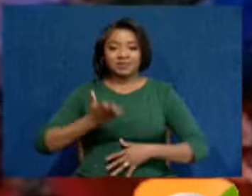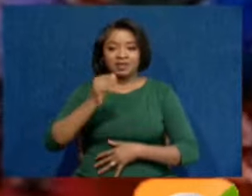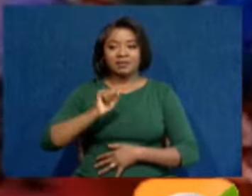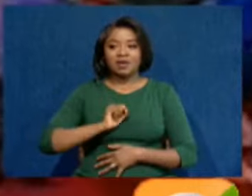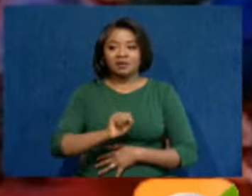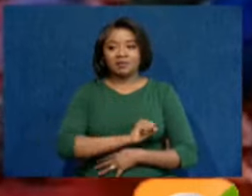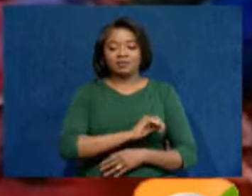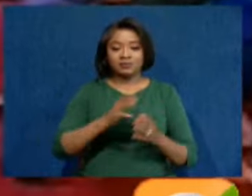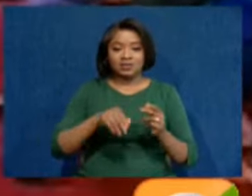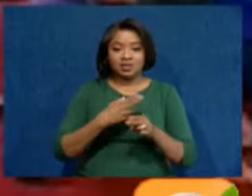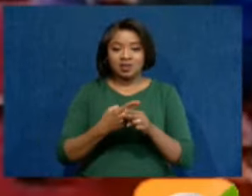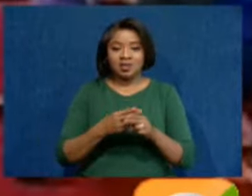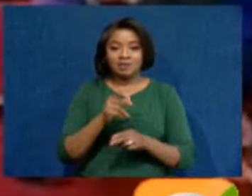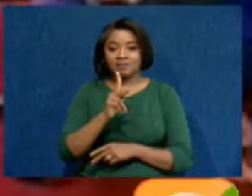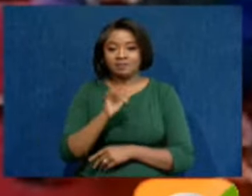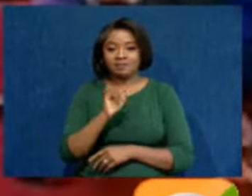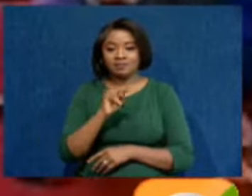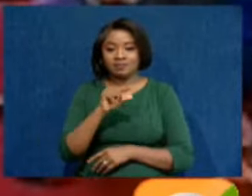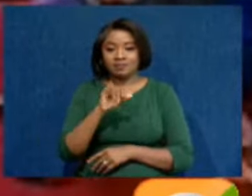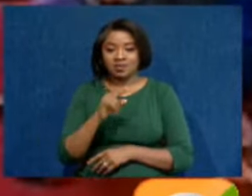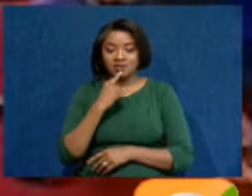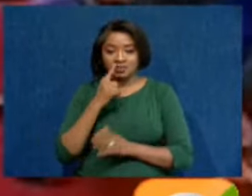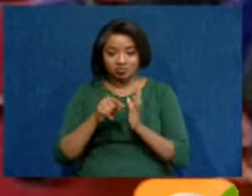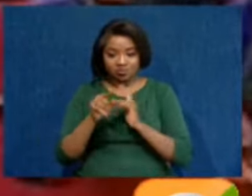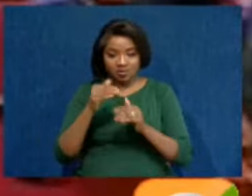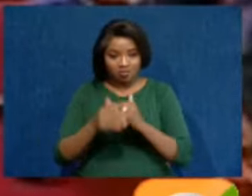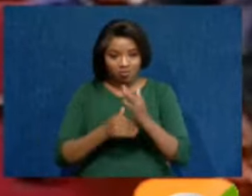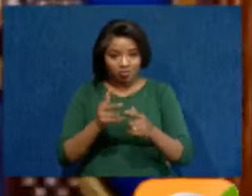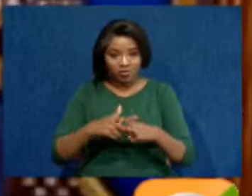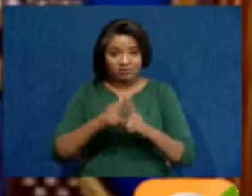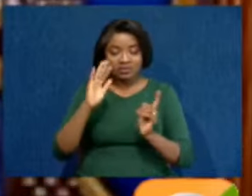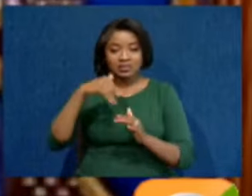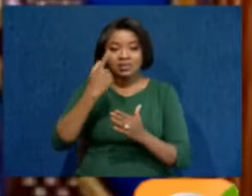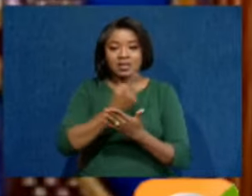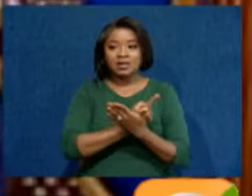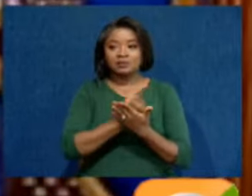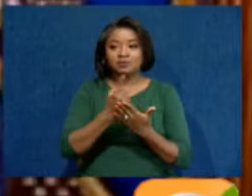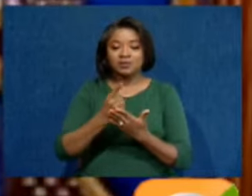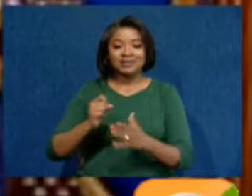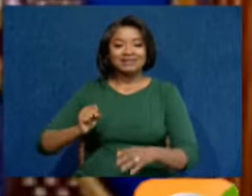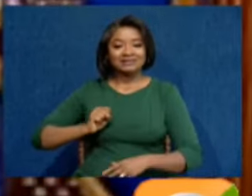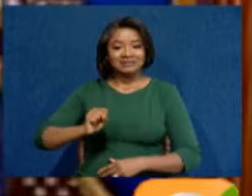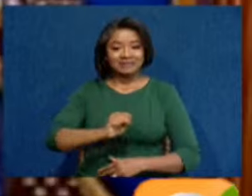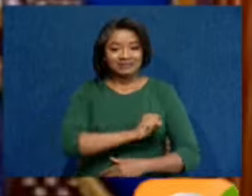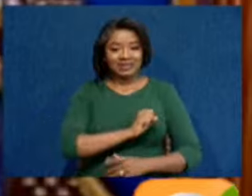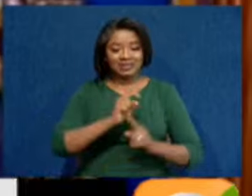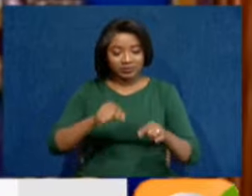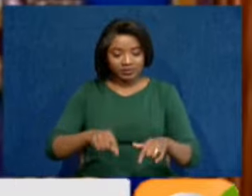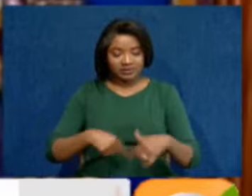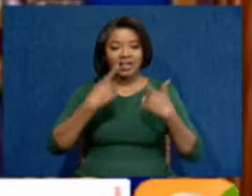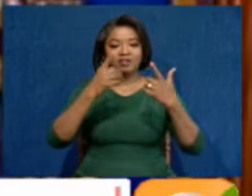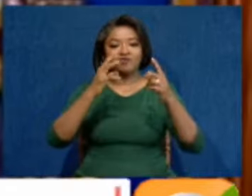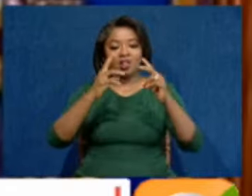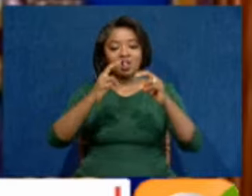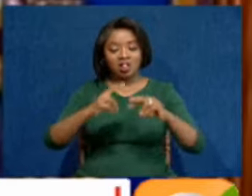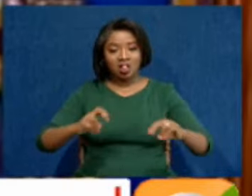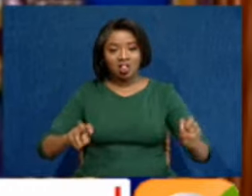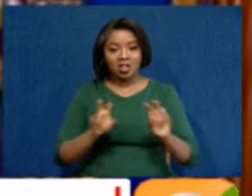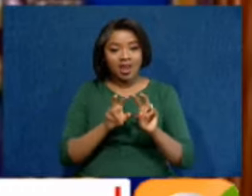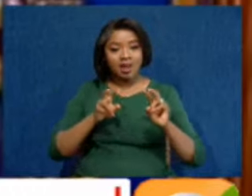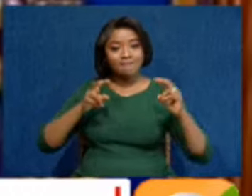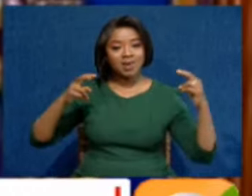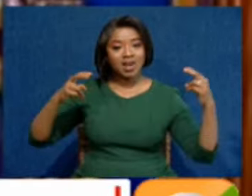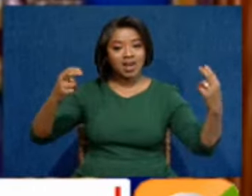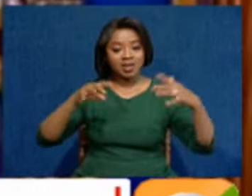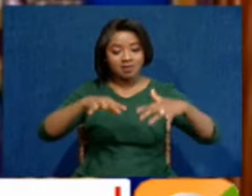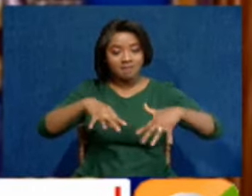Kingi akitangaza kwamba shughuli hiyo itangua nanga Jumatatu ijayo. The Senate shall investigate the matter in plenary on Monday the 19th